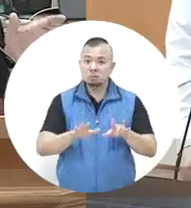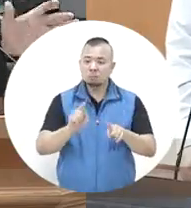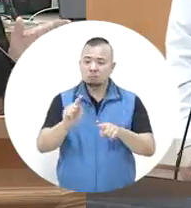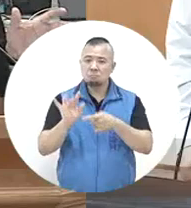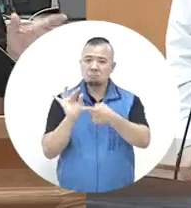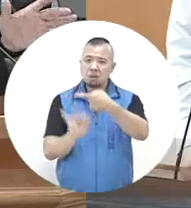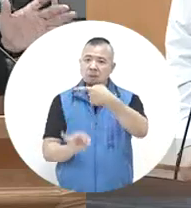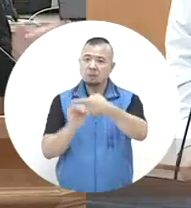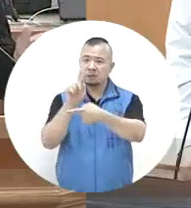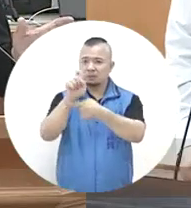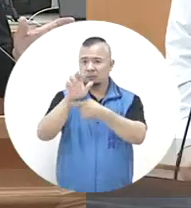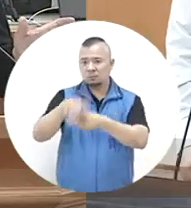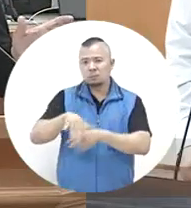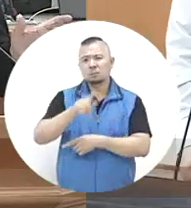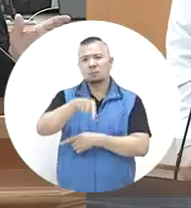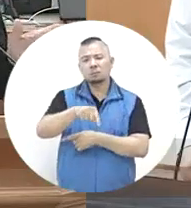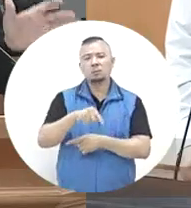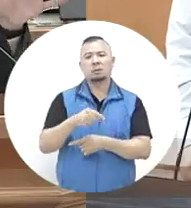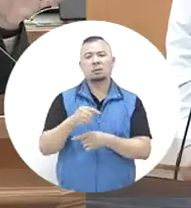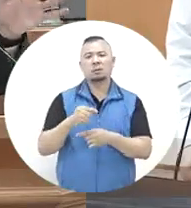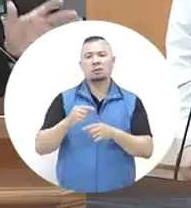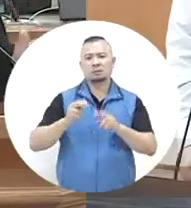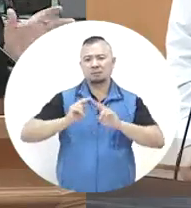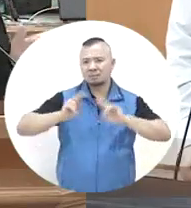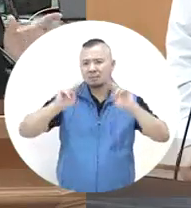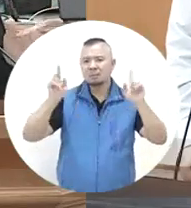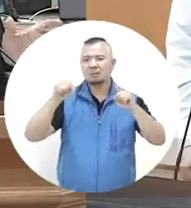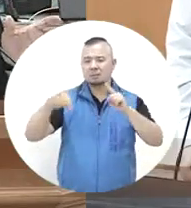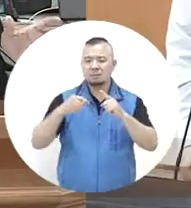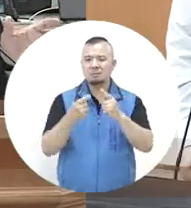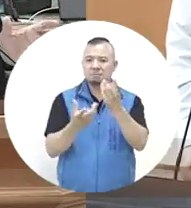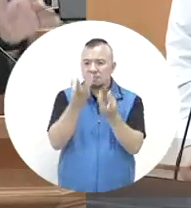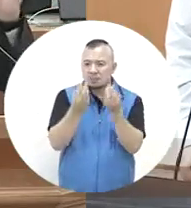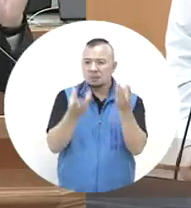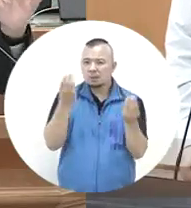中央政府的政策。所以在这个政策底下，